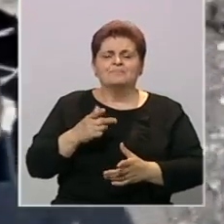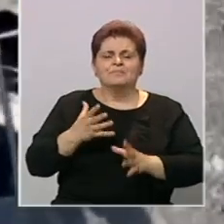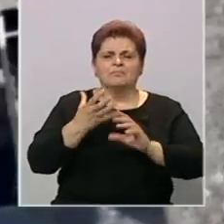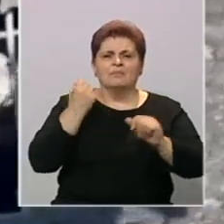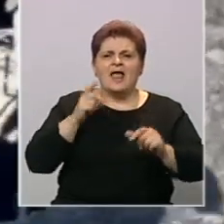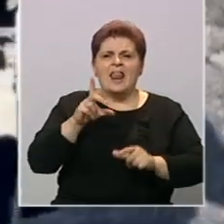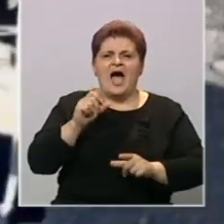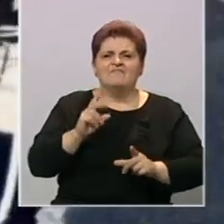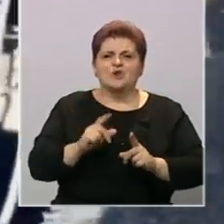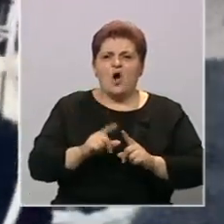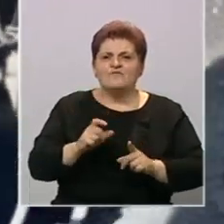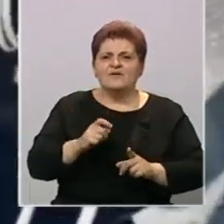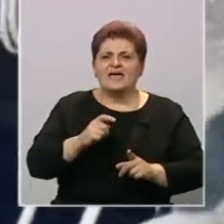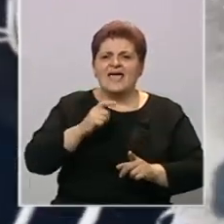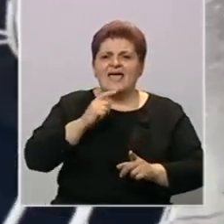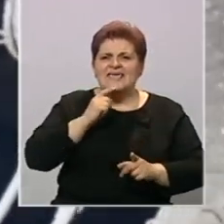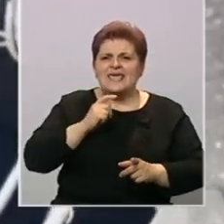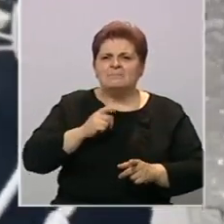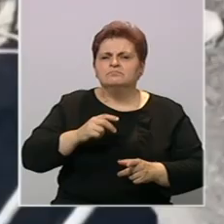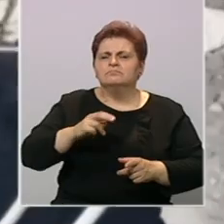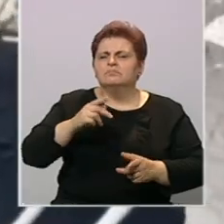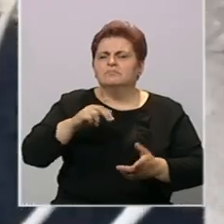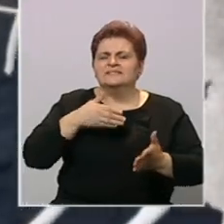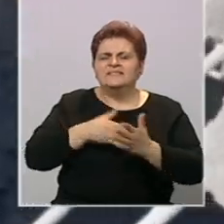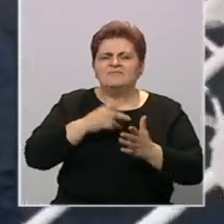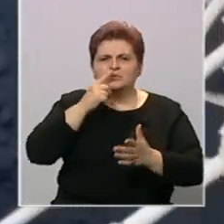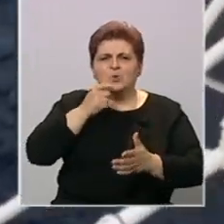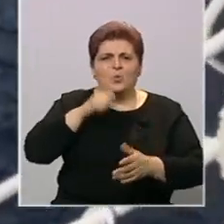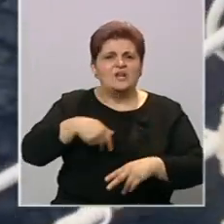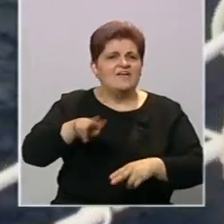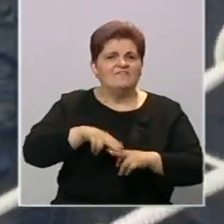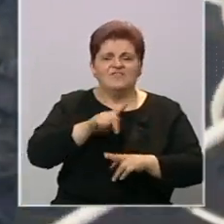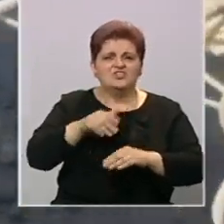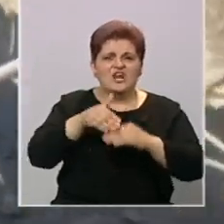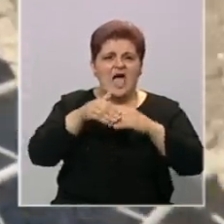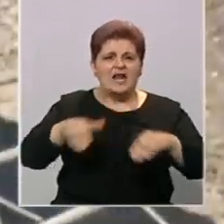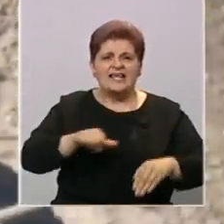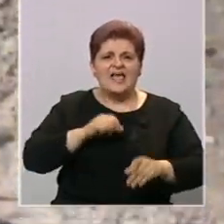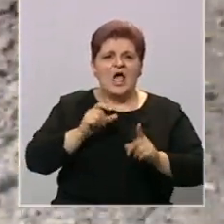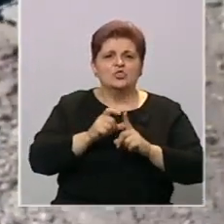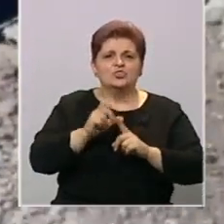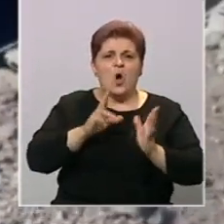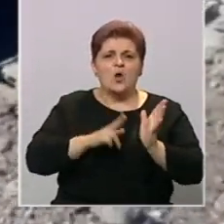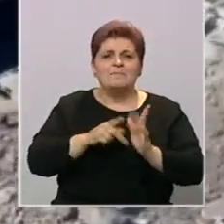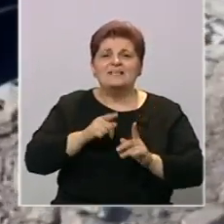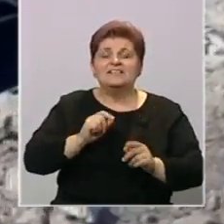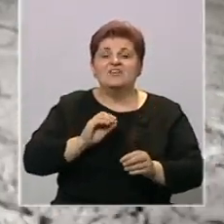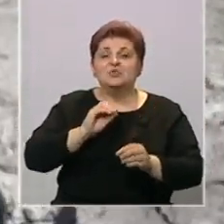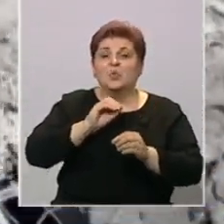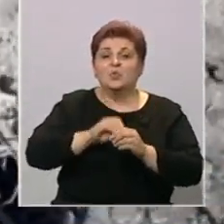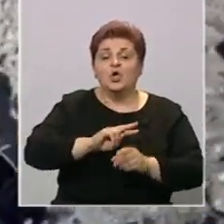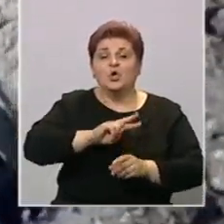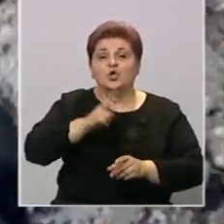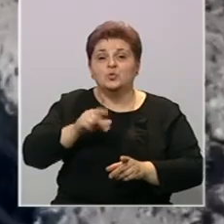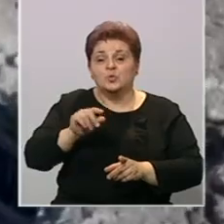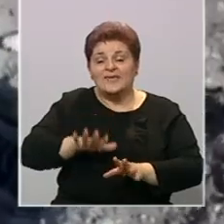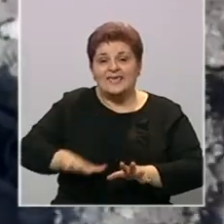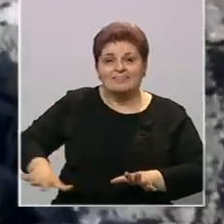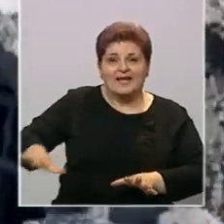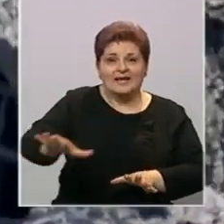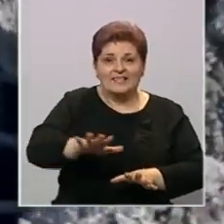Lavrov je izjavio da geopolitički ciljevi Rusije u Ukrajini više nisu ograničeni na Donbas, već da uključuju i druge